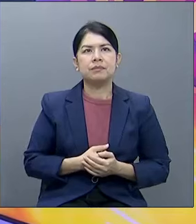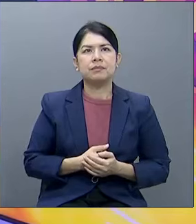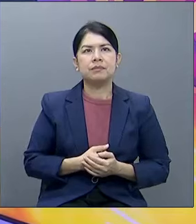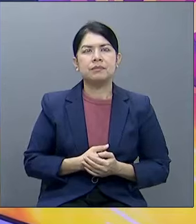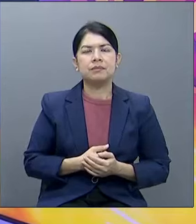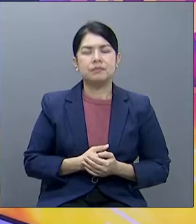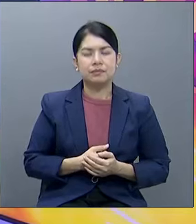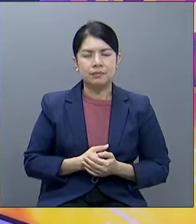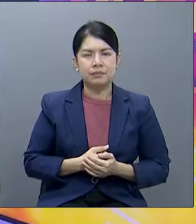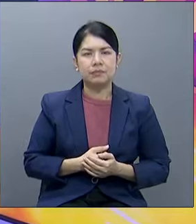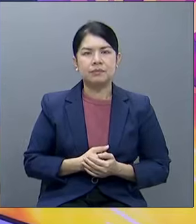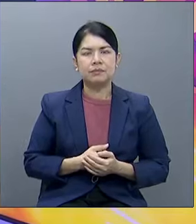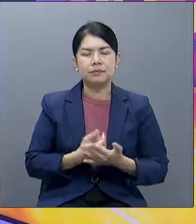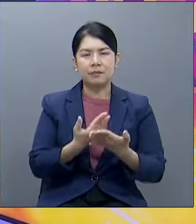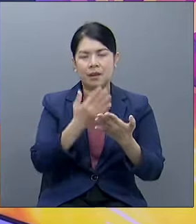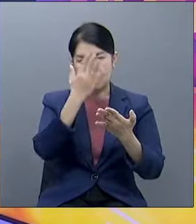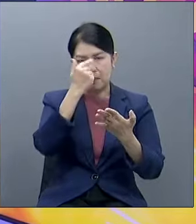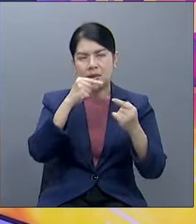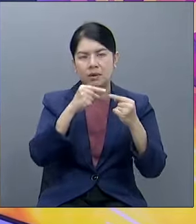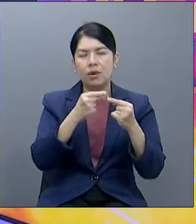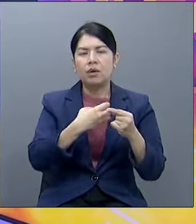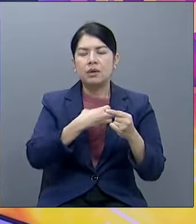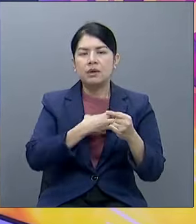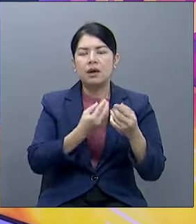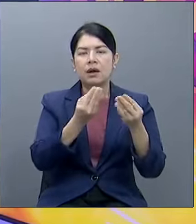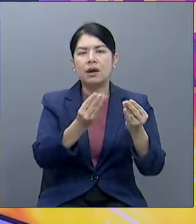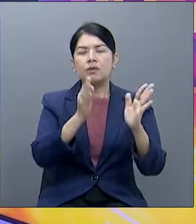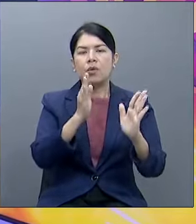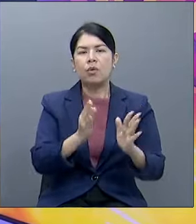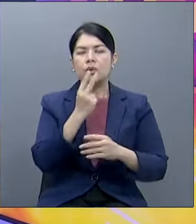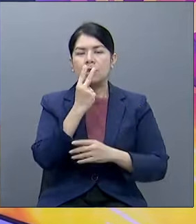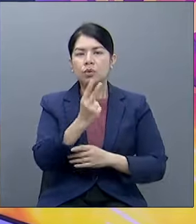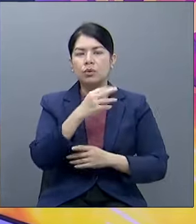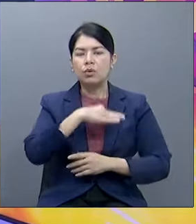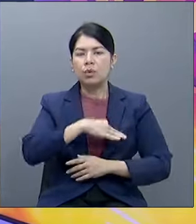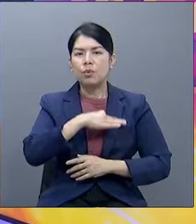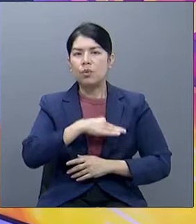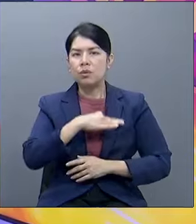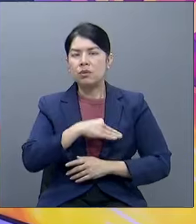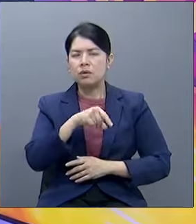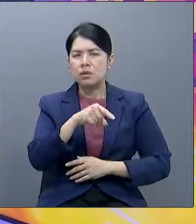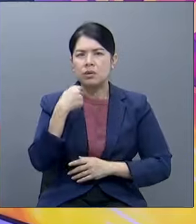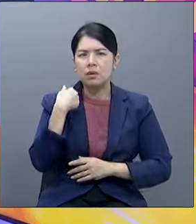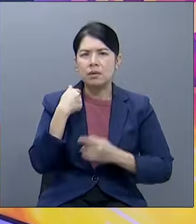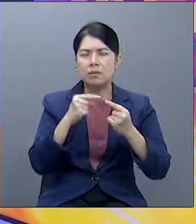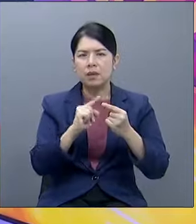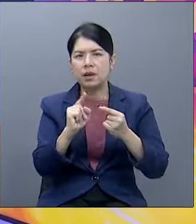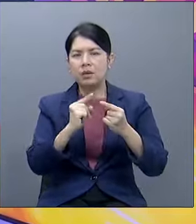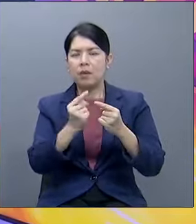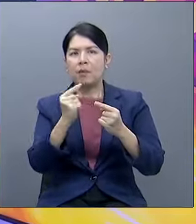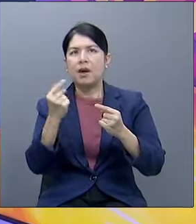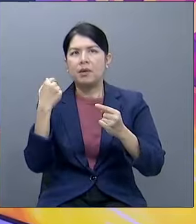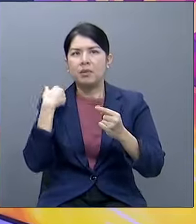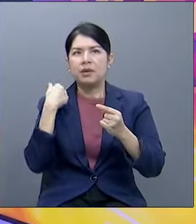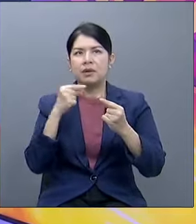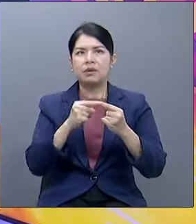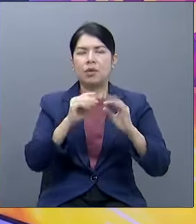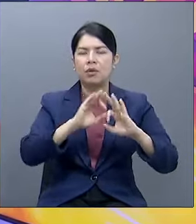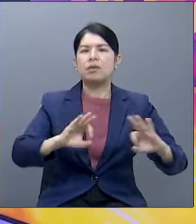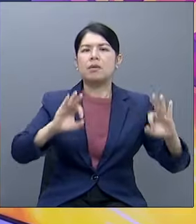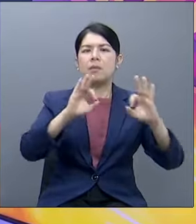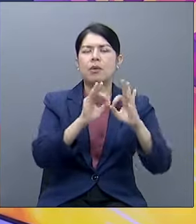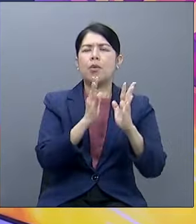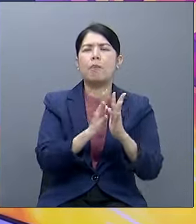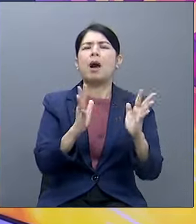งี้ยกับรู้สึกว่าจำนวนบุคคลมันไม่ได้สำคัญเท่าคุณภาพอะไรเงี้ย